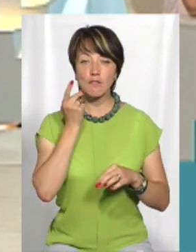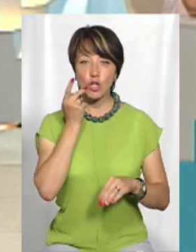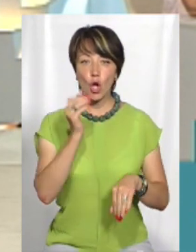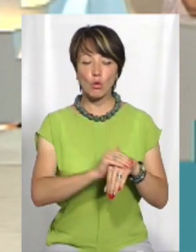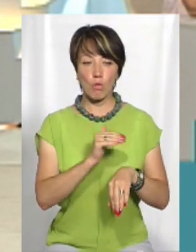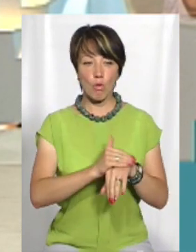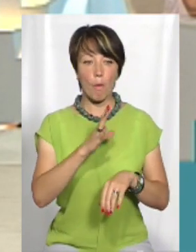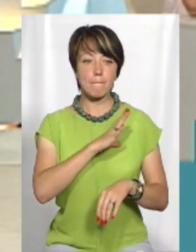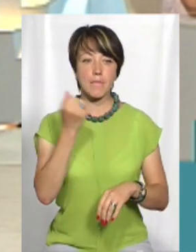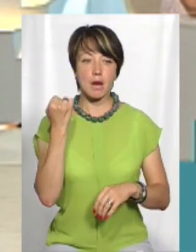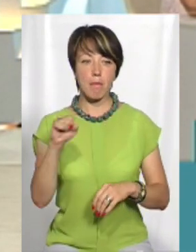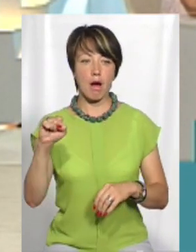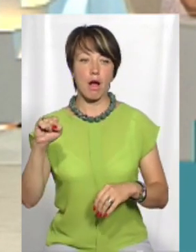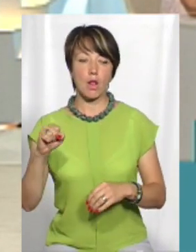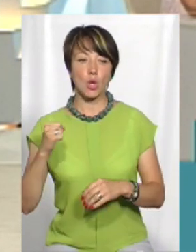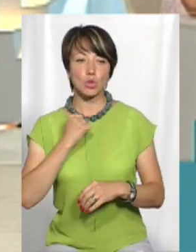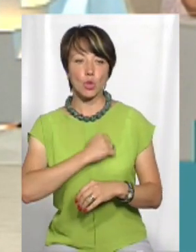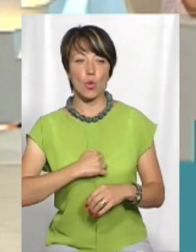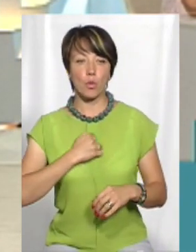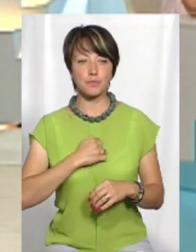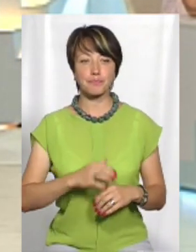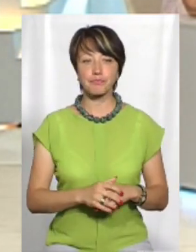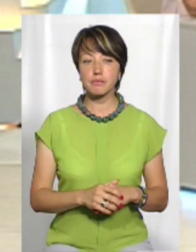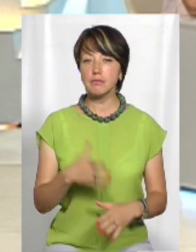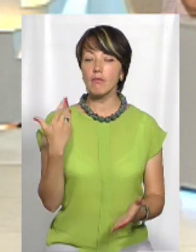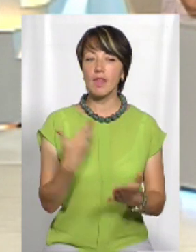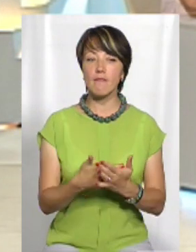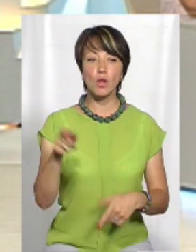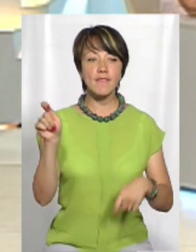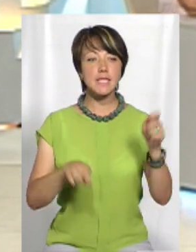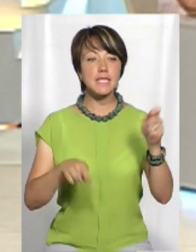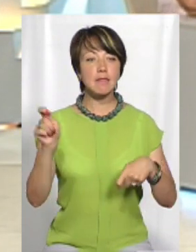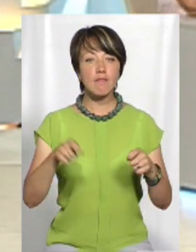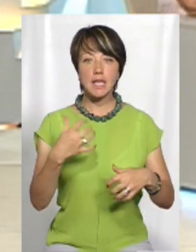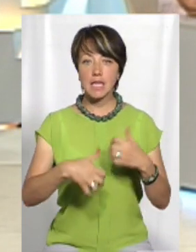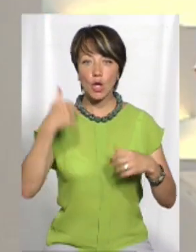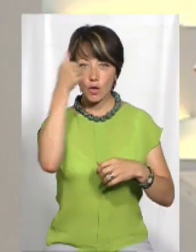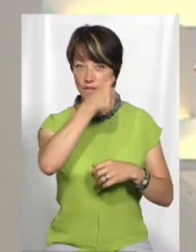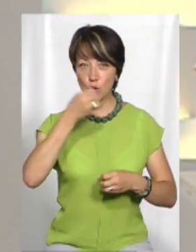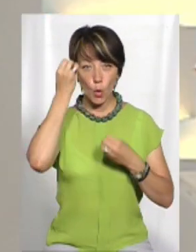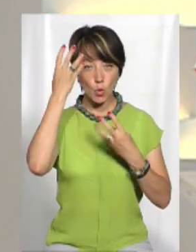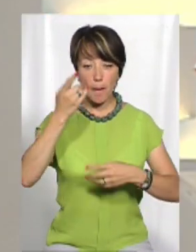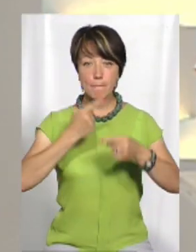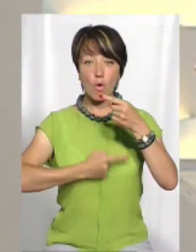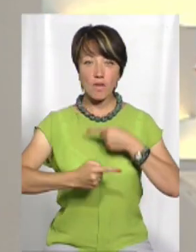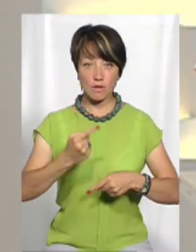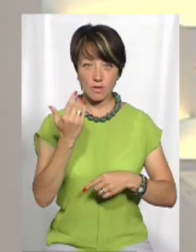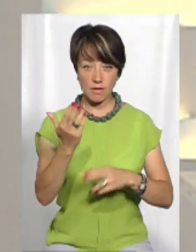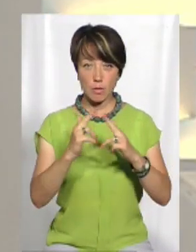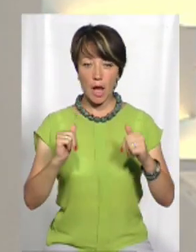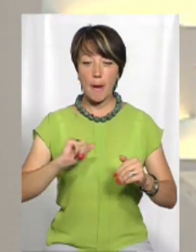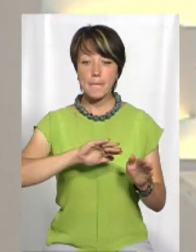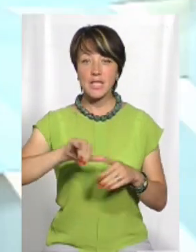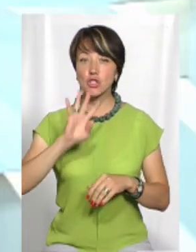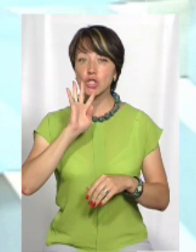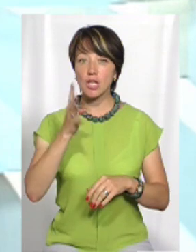добро перемагало зло. А от фестиваль середньовічної культури повернувся у стіни Межибіжа після